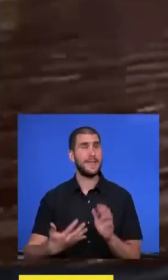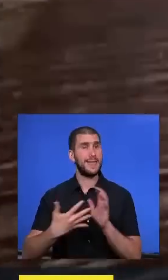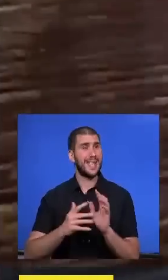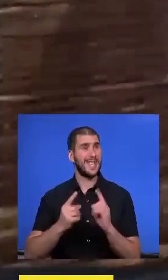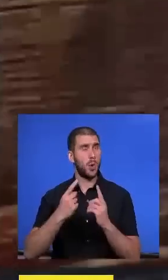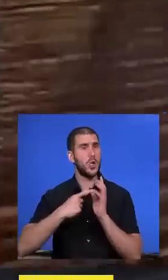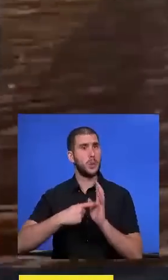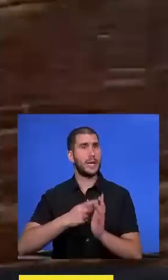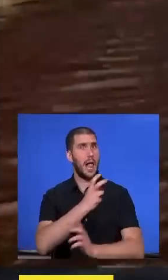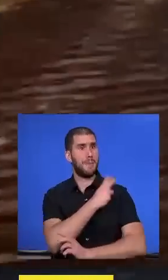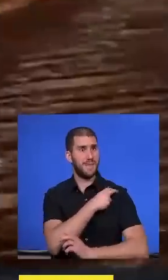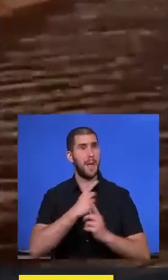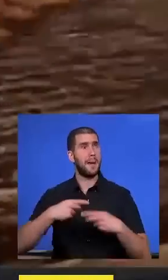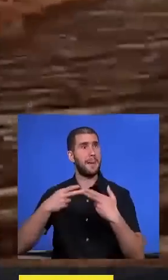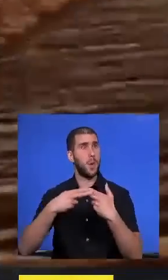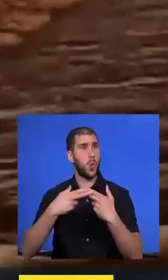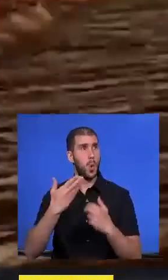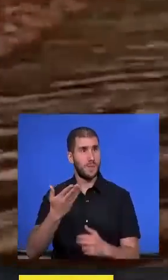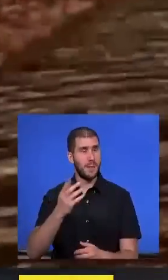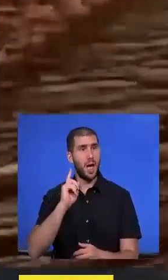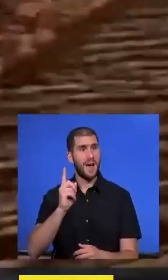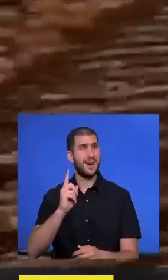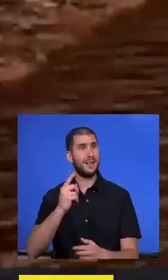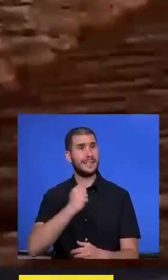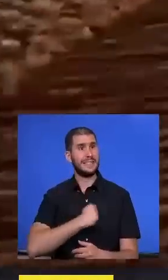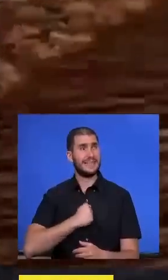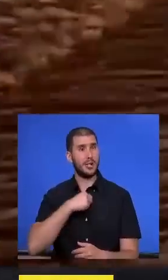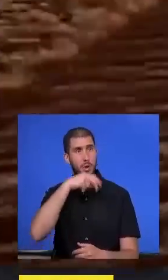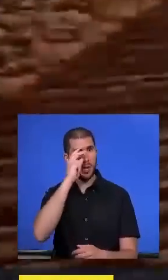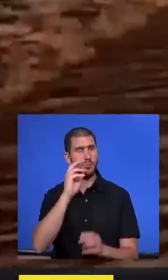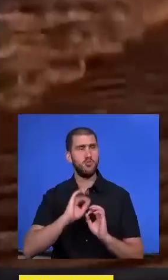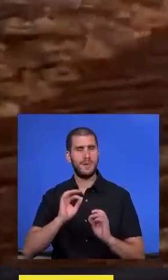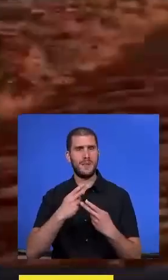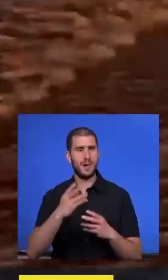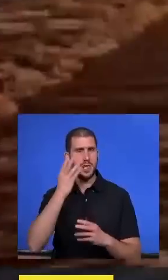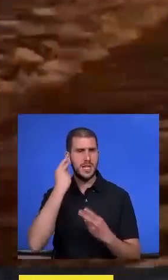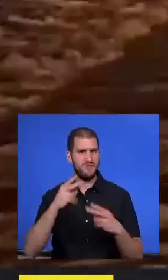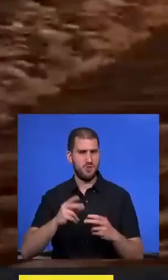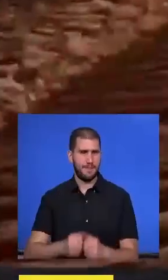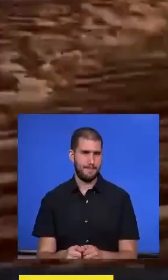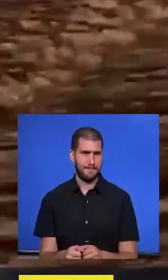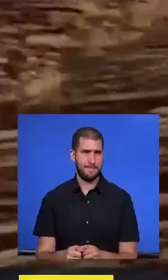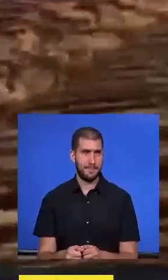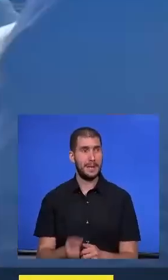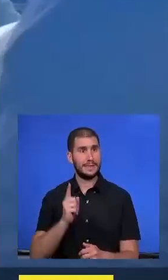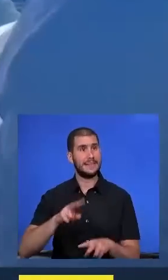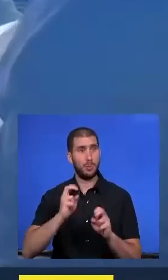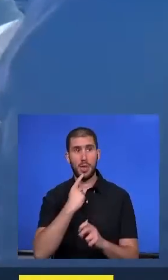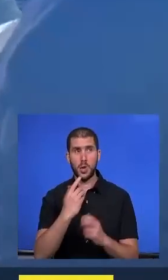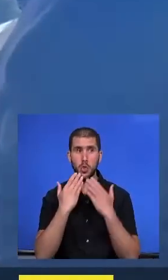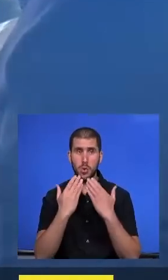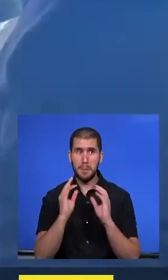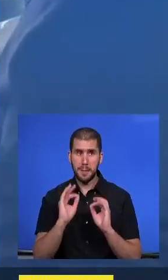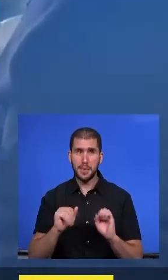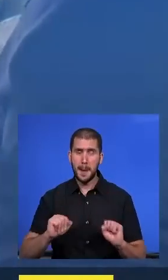יוצג למפכ"ל בימים הקרובים, אבל את הצער של ההורים שום דבר כבר לא ישכך. זה הזמן להגיד לכם תודה רבה באמת